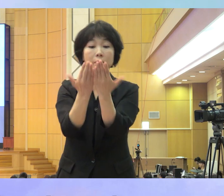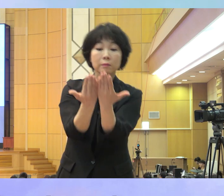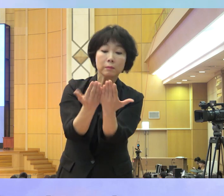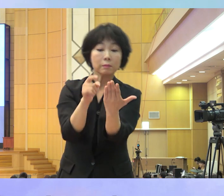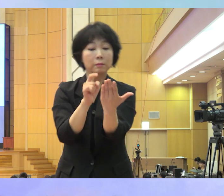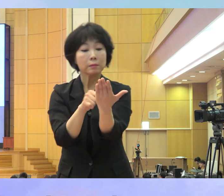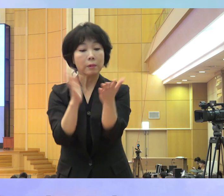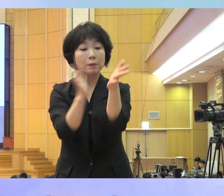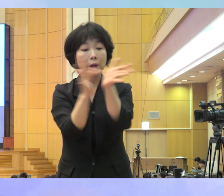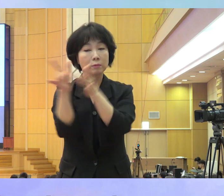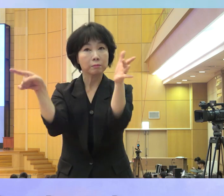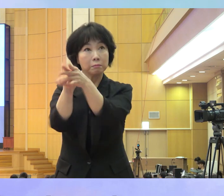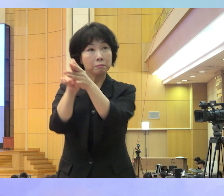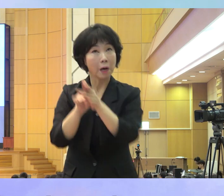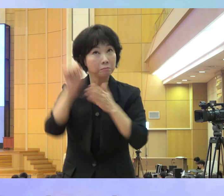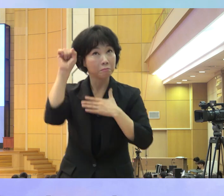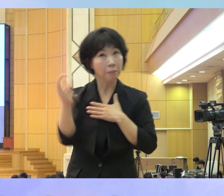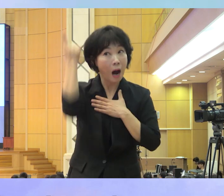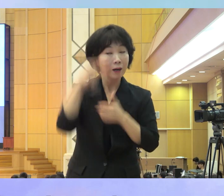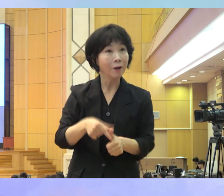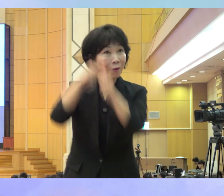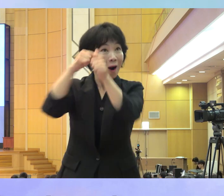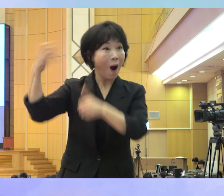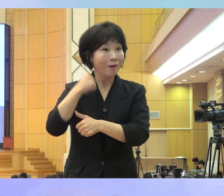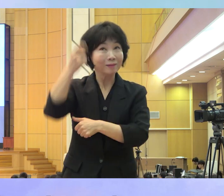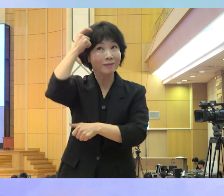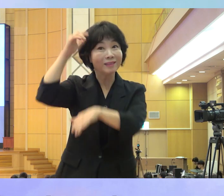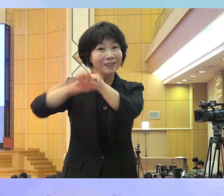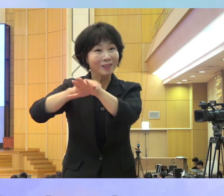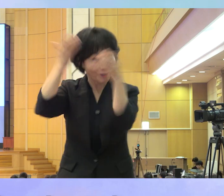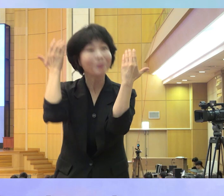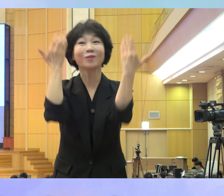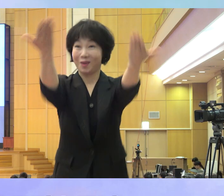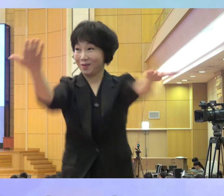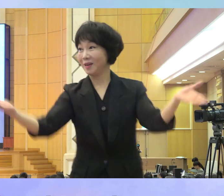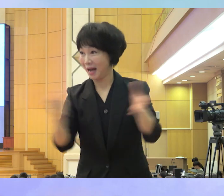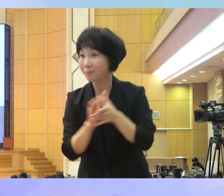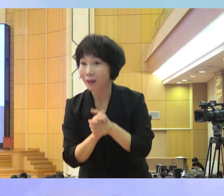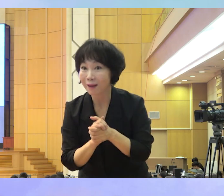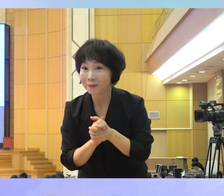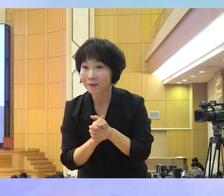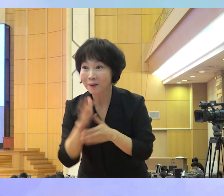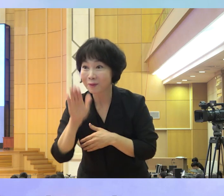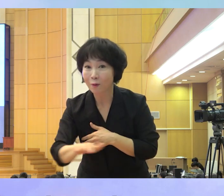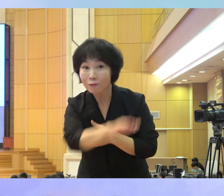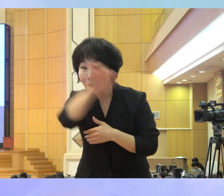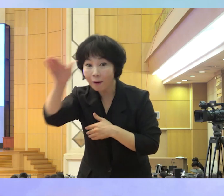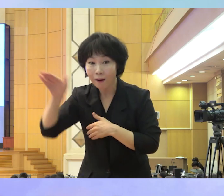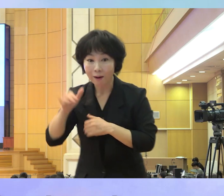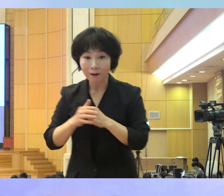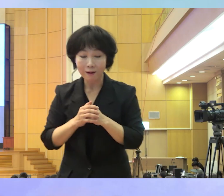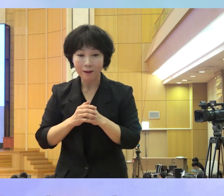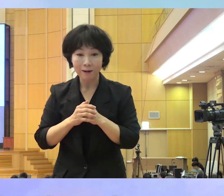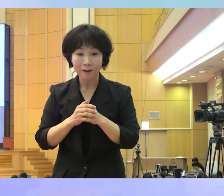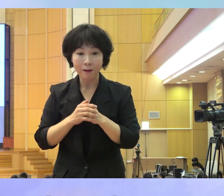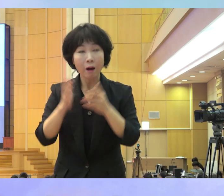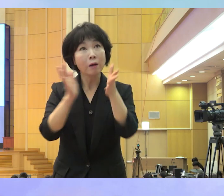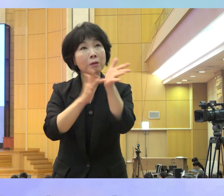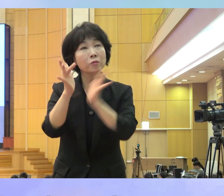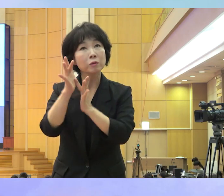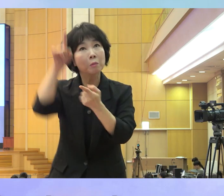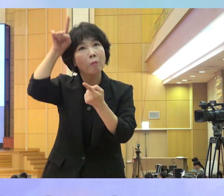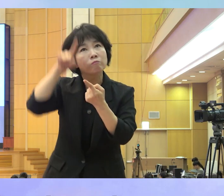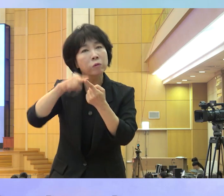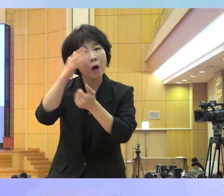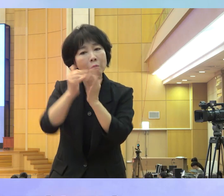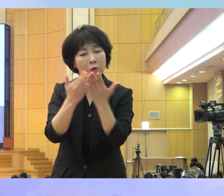예수를 믿음으로 말미암아 구원에 이르는 지혜가 있게 했다고 했는데, 아니 예수에 대해서